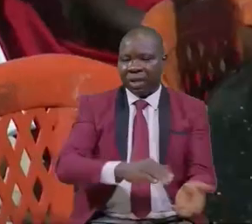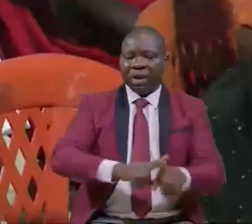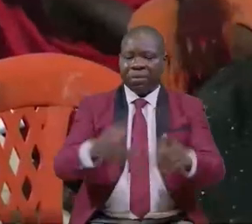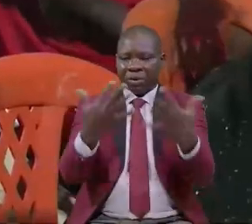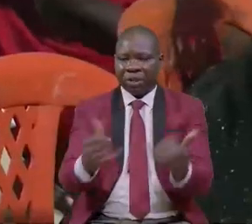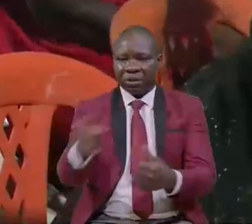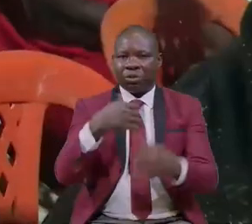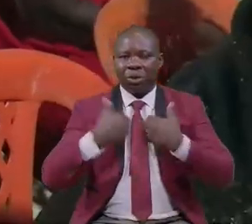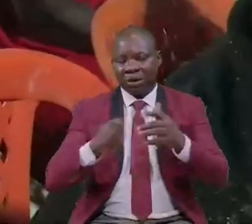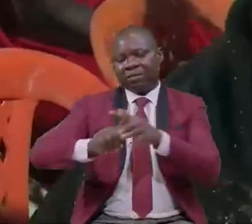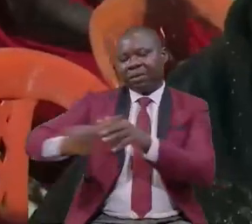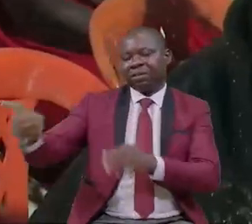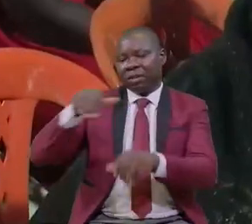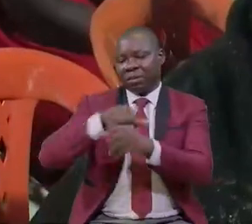échappé.